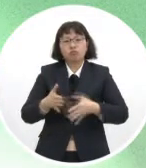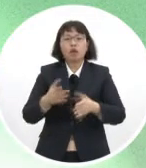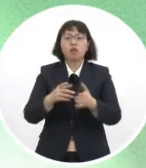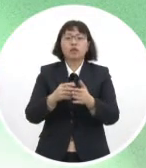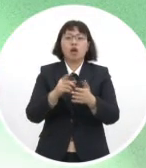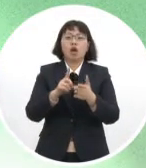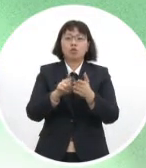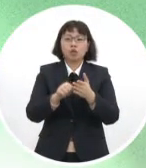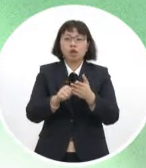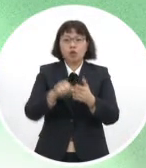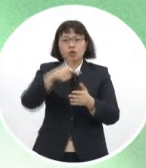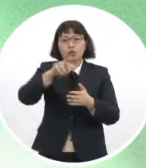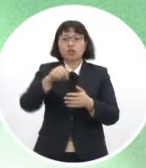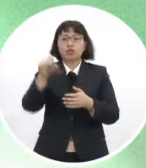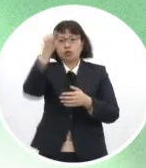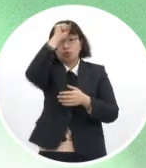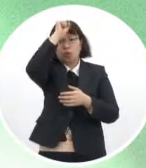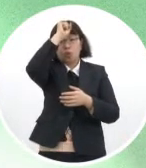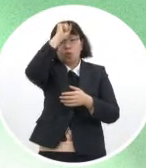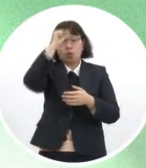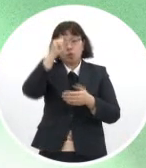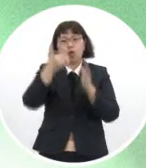になることを防ぐためのものなんだ。